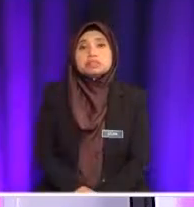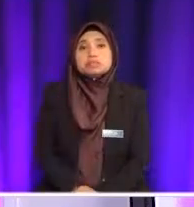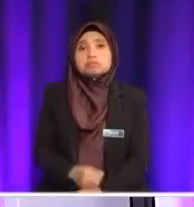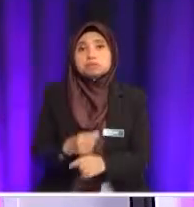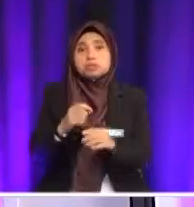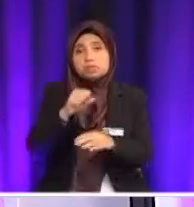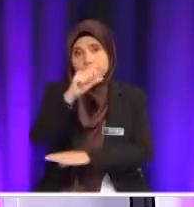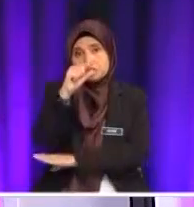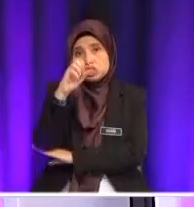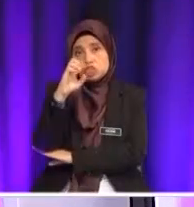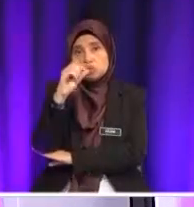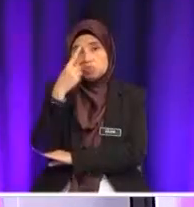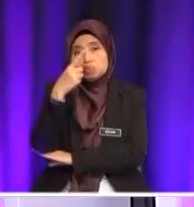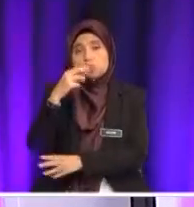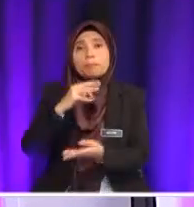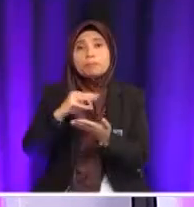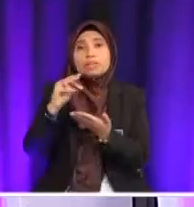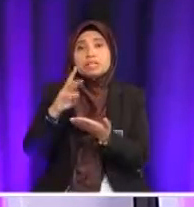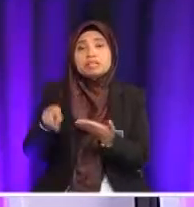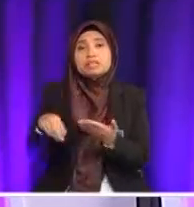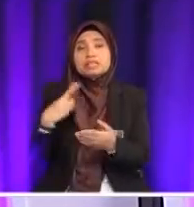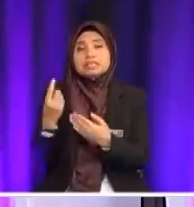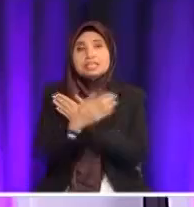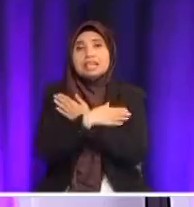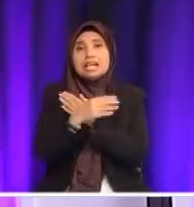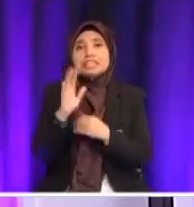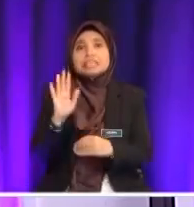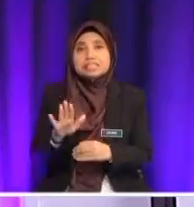geografi untuk mendengar kembali